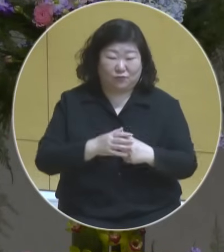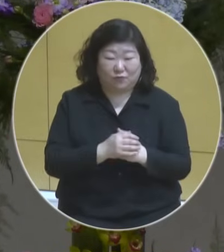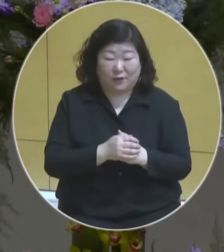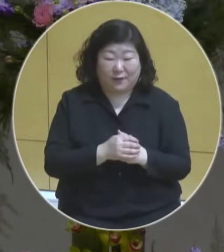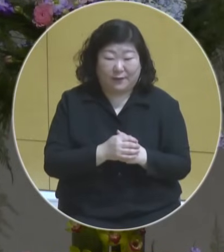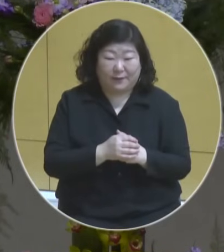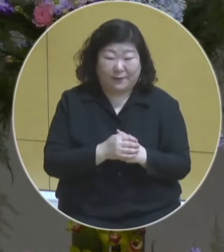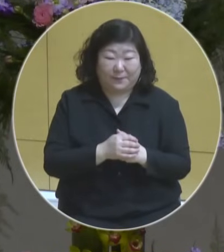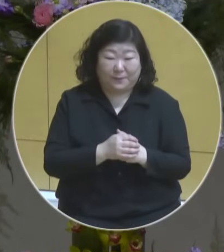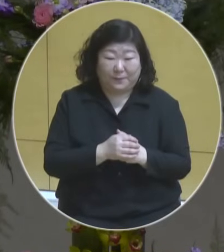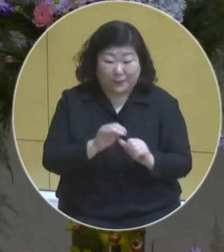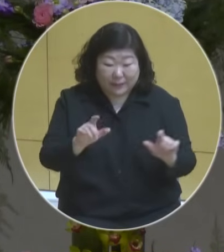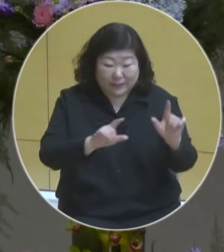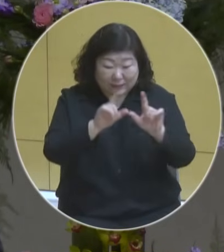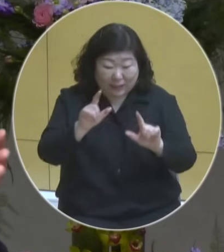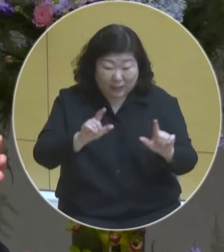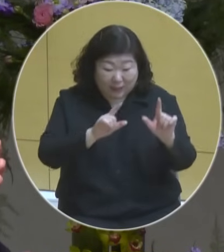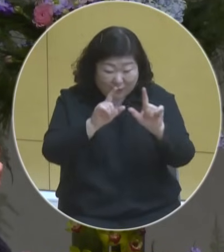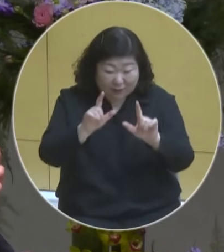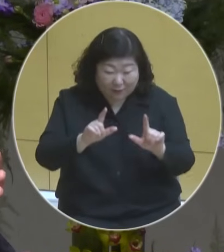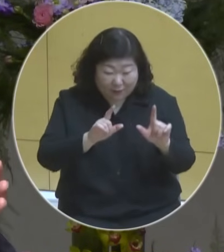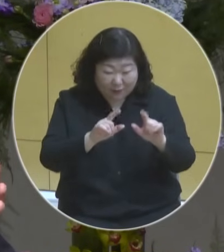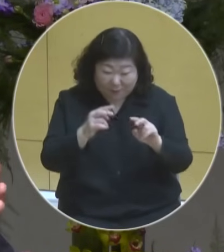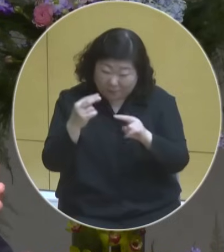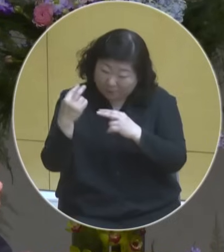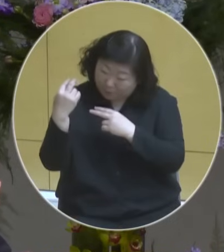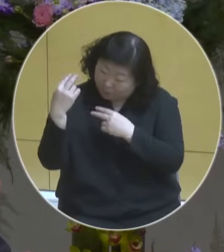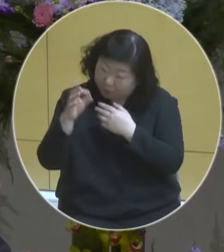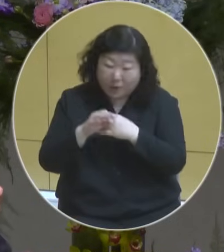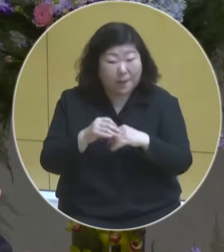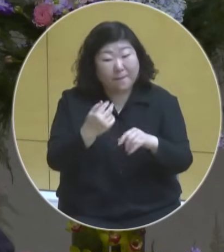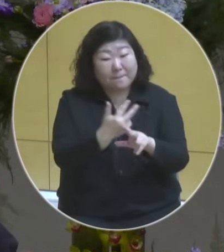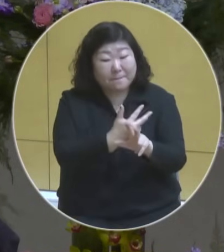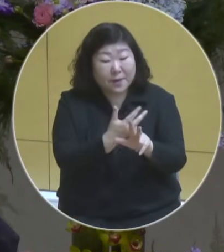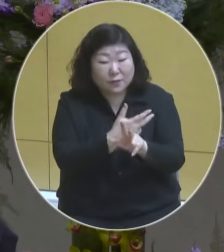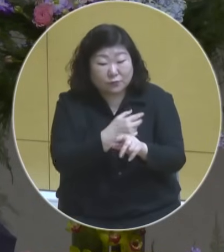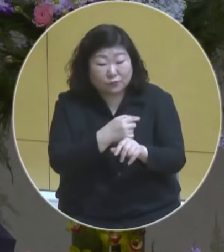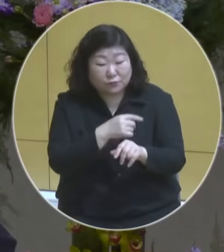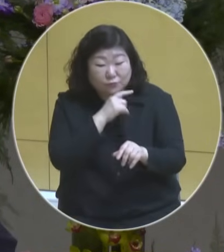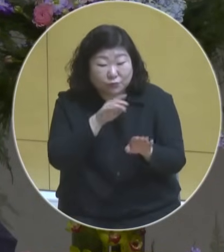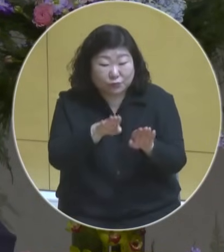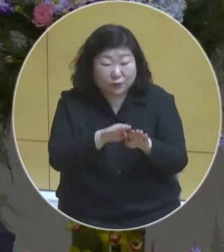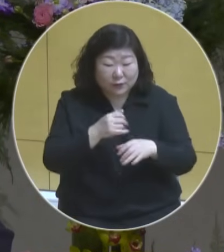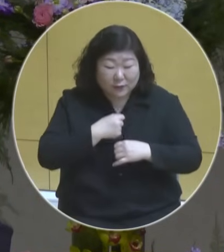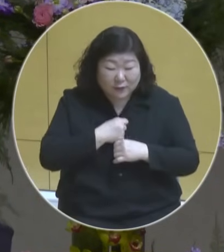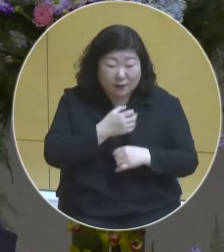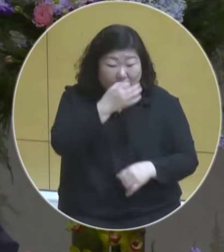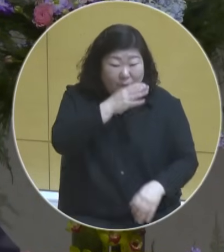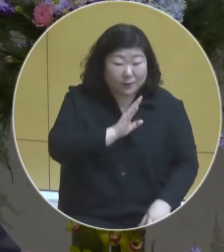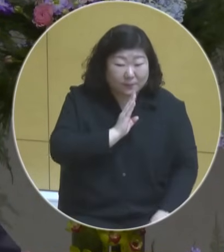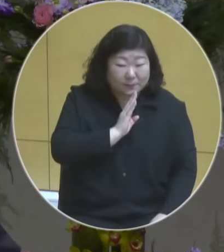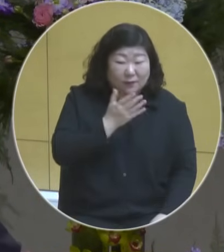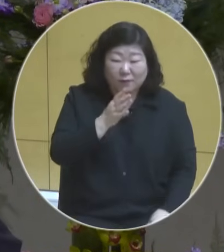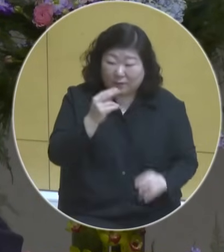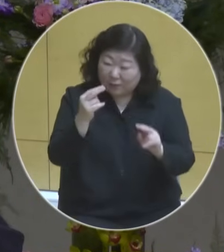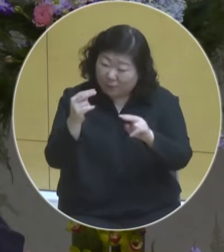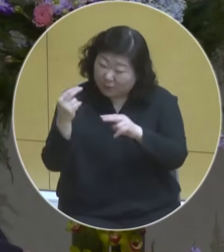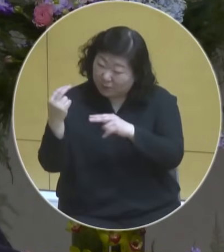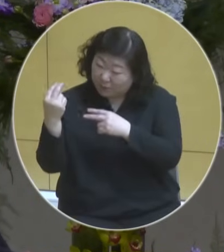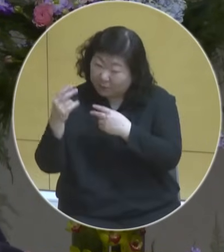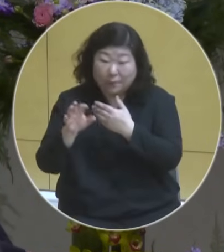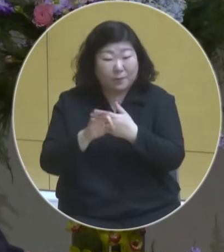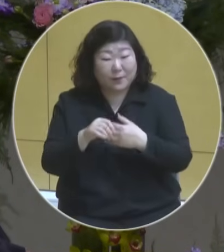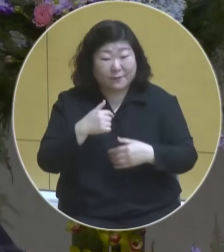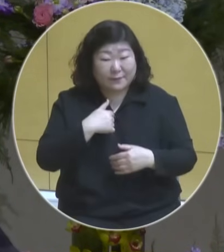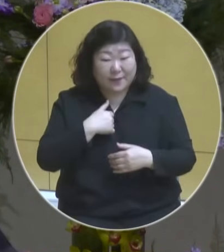쭉 돌아보면 매주일 주일 지킨다고 힘들었어요 그런데 살아온 삶을 쭉 돌아보면